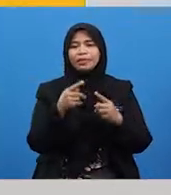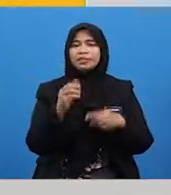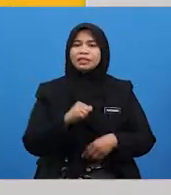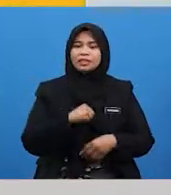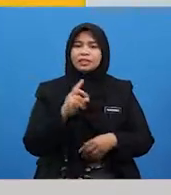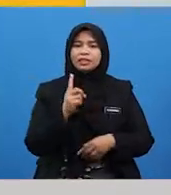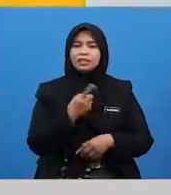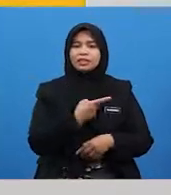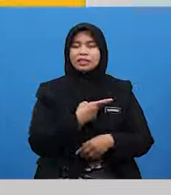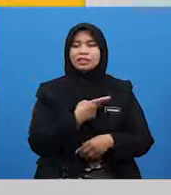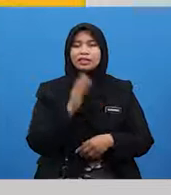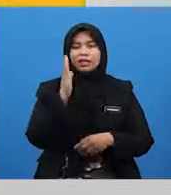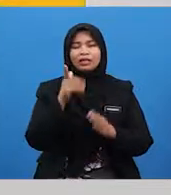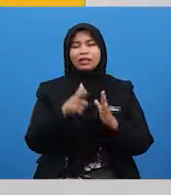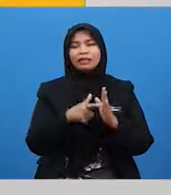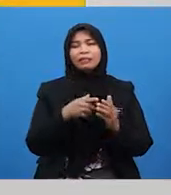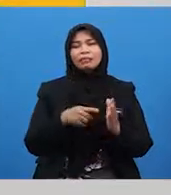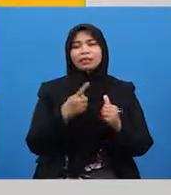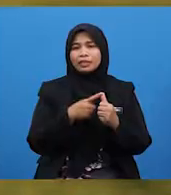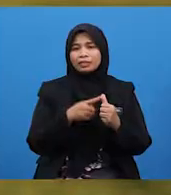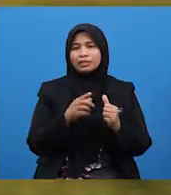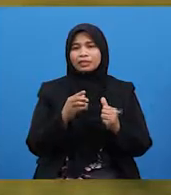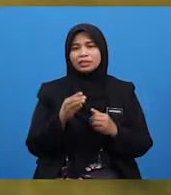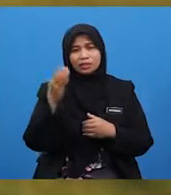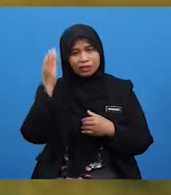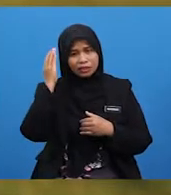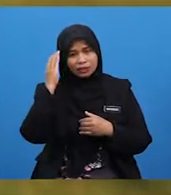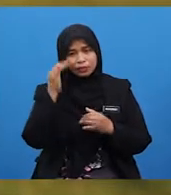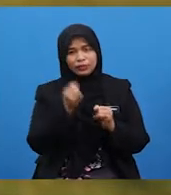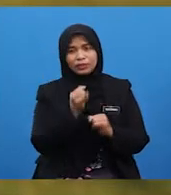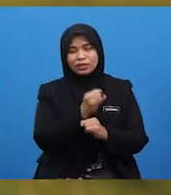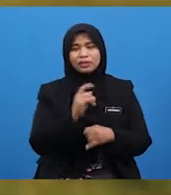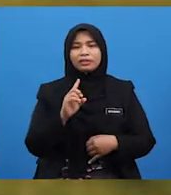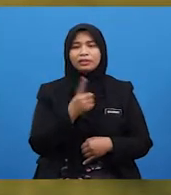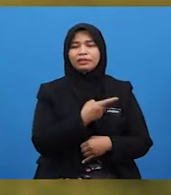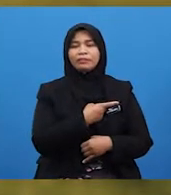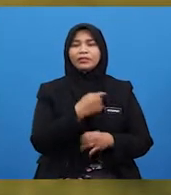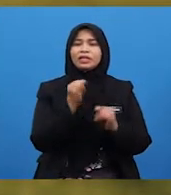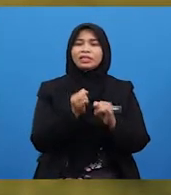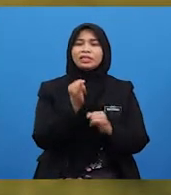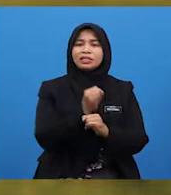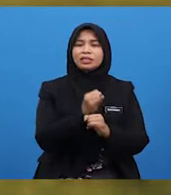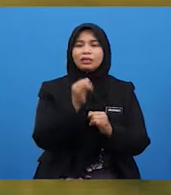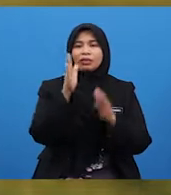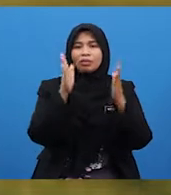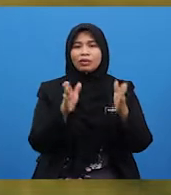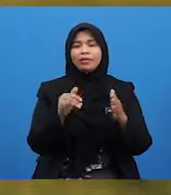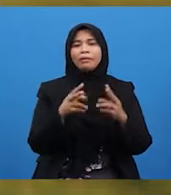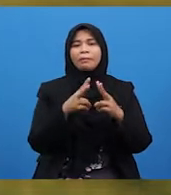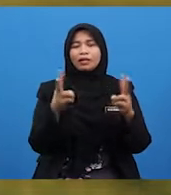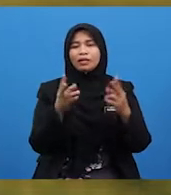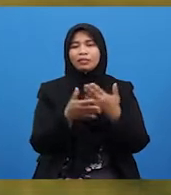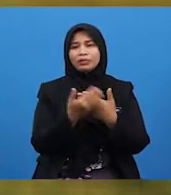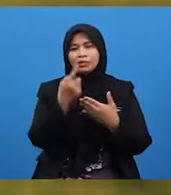terlebih dahulu diketahui oleh jiran. Oleh itu, jiran merupakan orang yang paling mudah